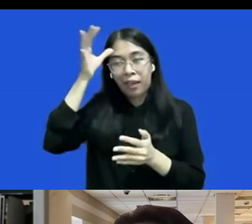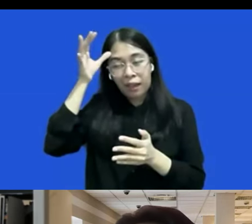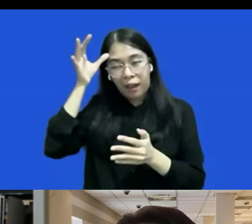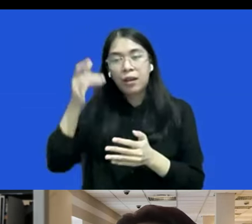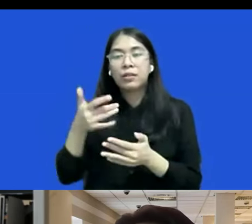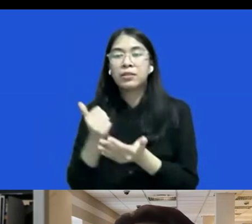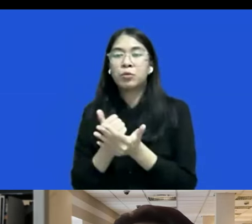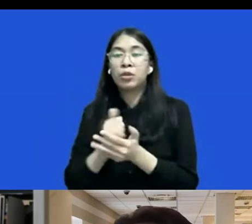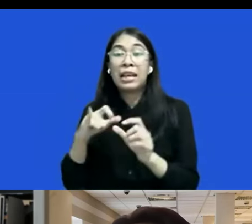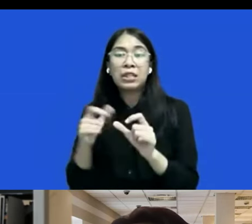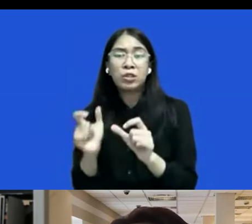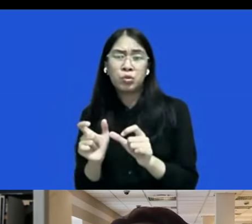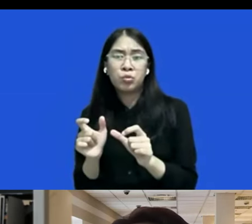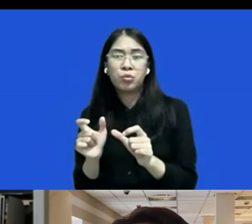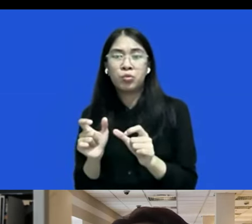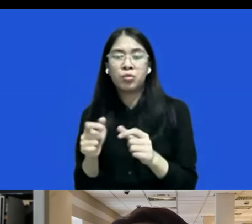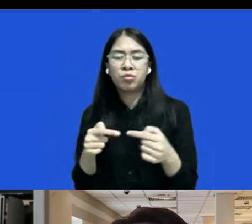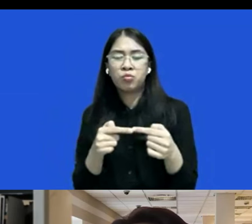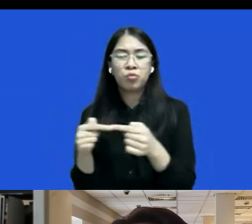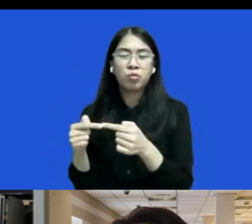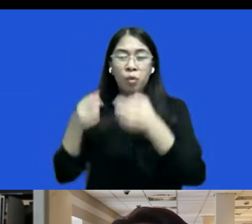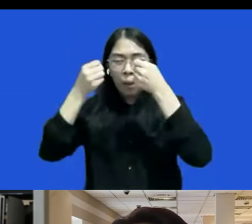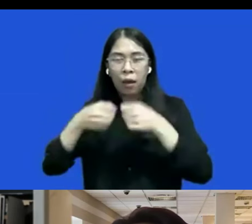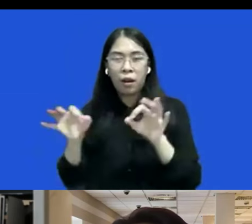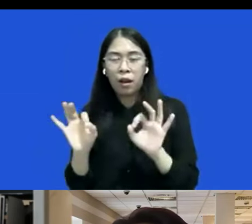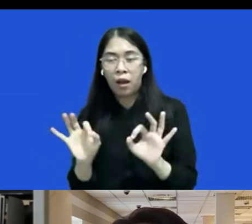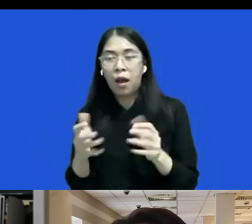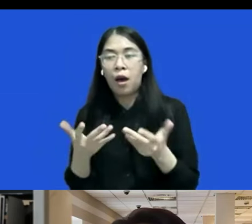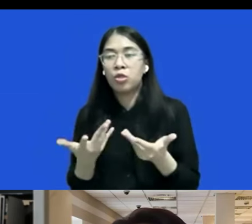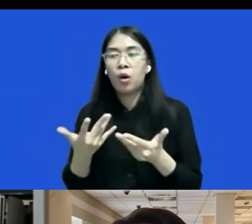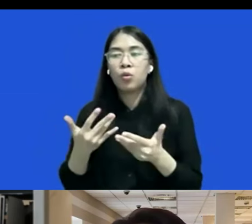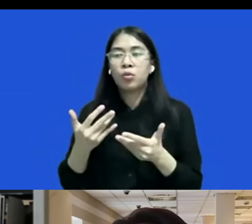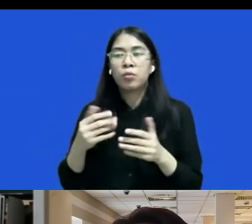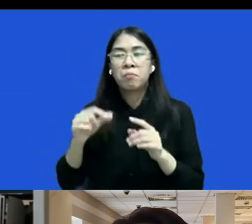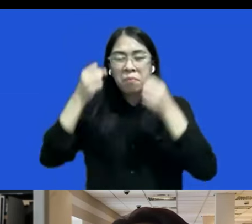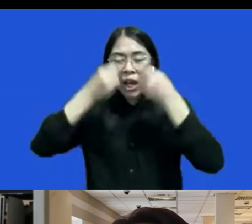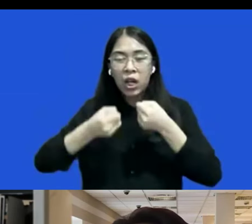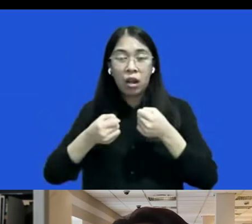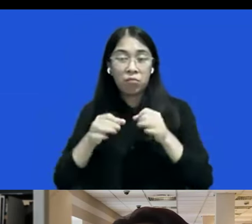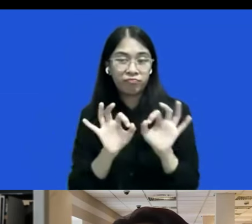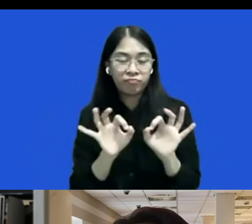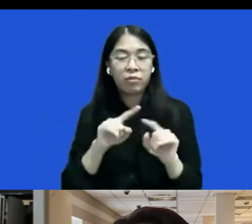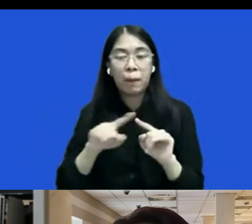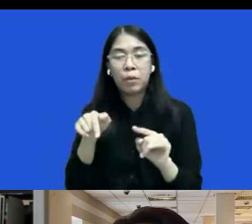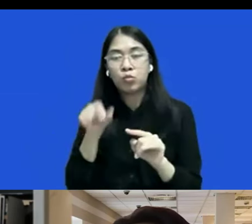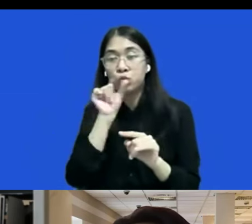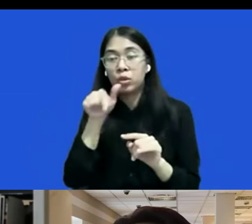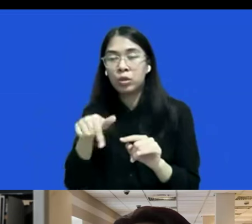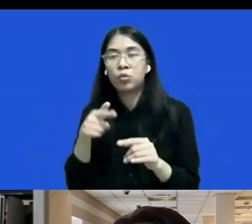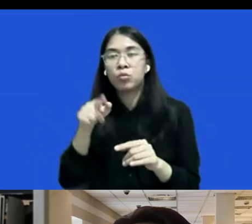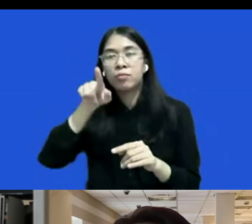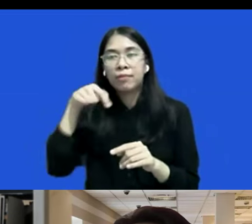ini isunya sama sekali tidak ada hubungannya dengan pidana atau tidak ada indikasi pidana. Kemudian ya, untuk hal-hal seperti itu mungkin yang kita perlu